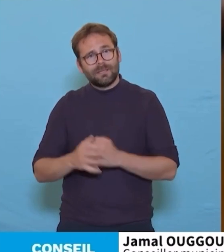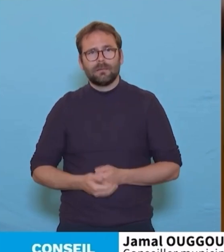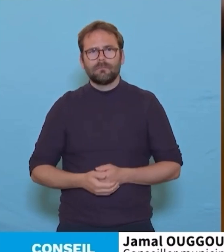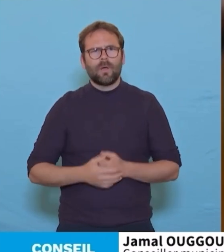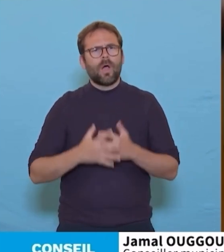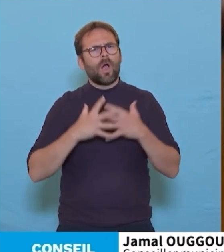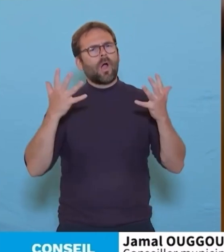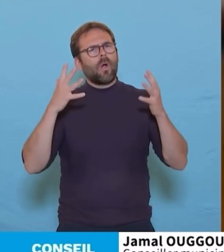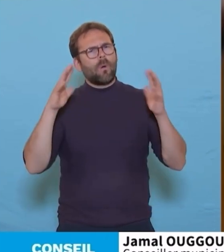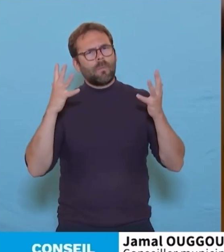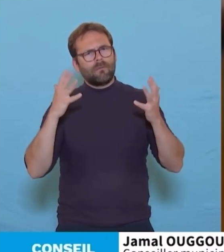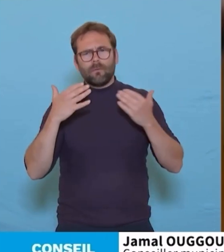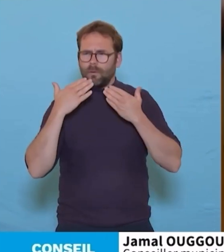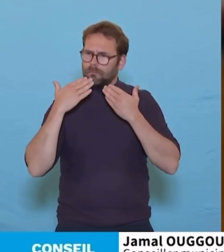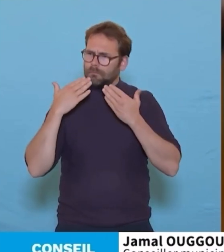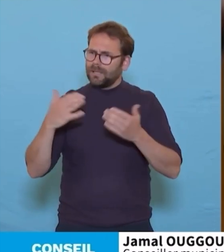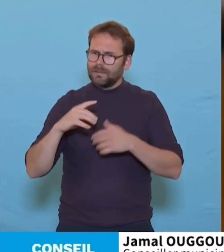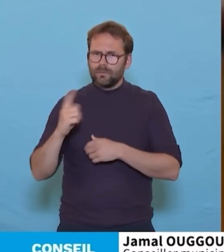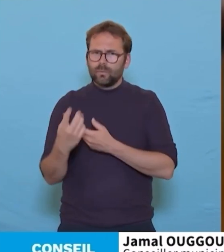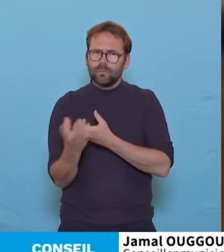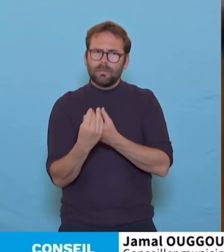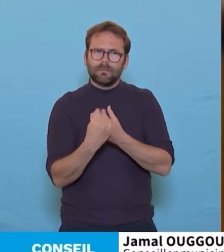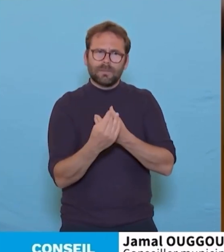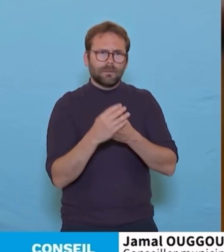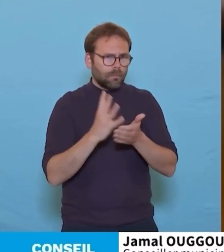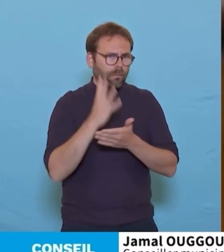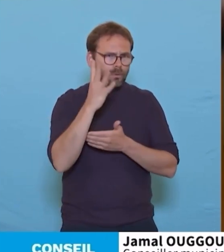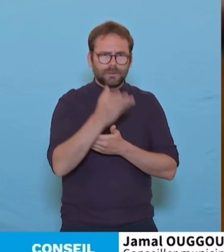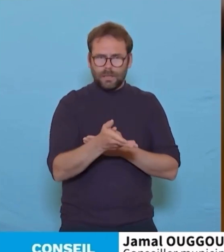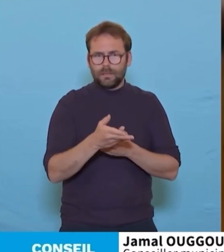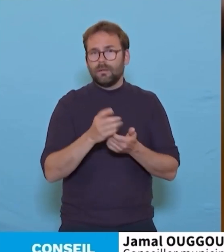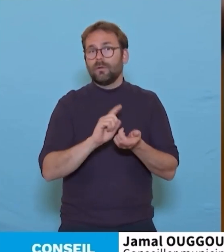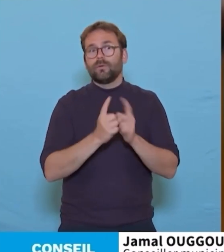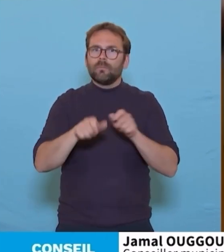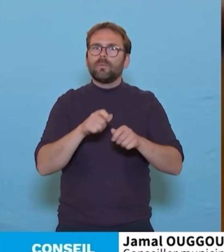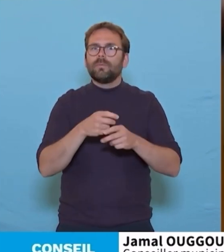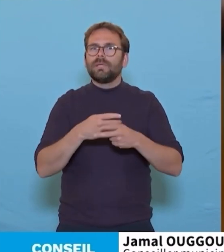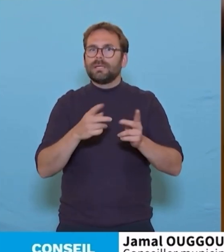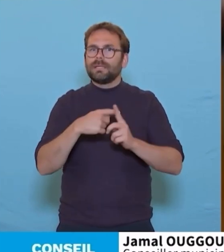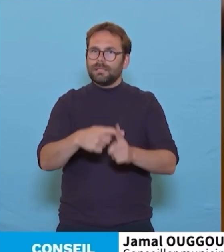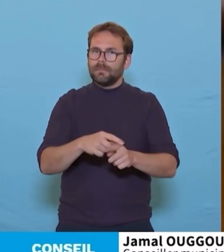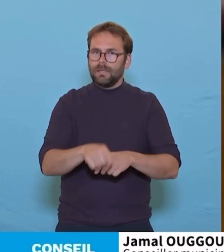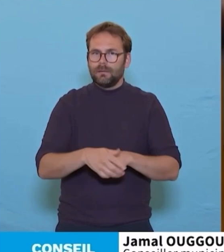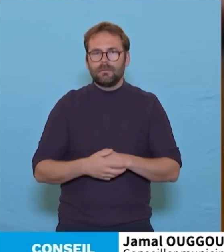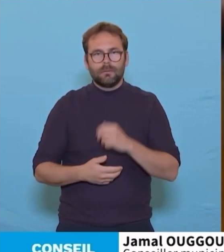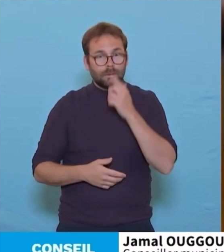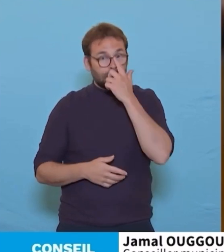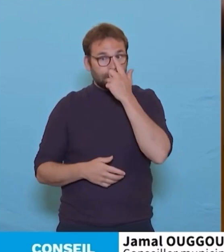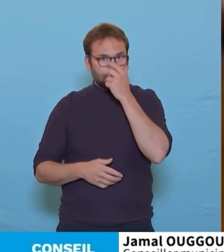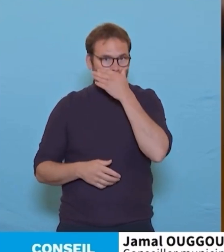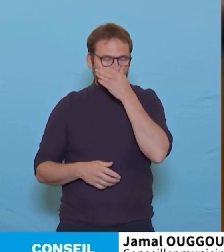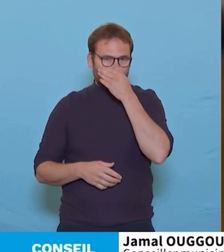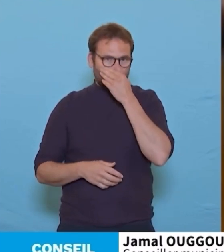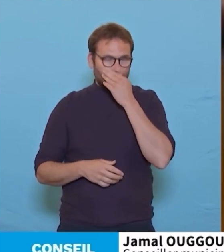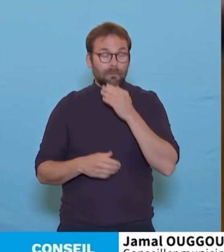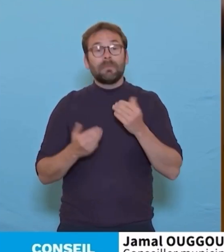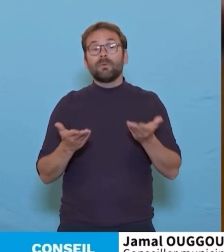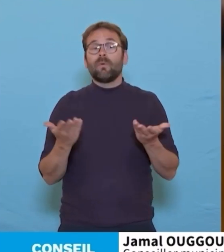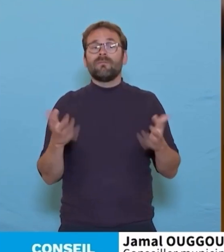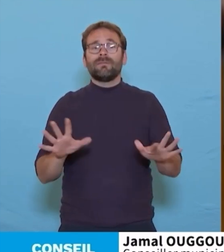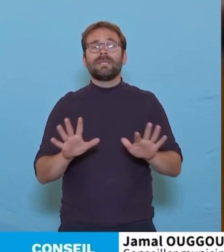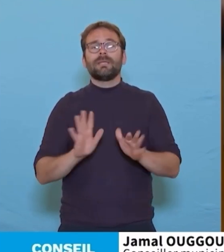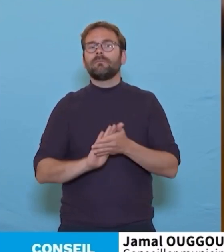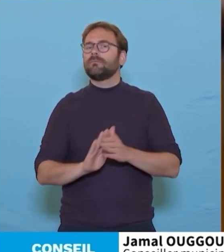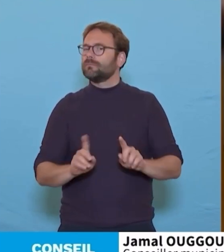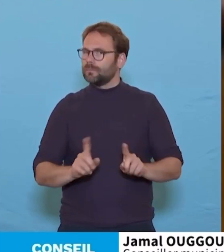celles qui ont soutenu, contribué et participé à ce projet qui devient réalité. Nous n'allons pas nous arrêter là,